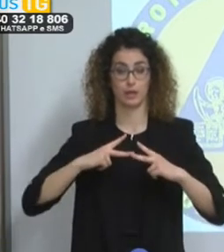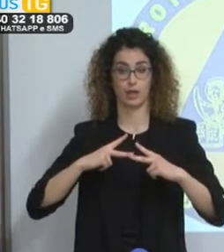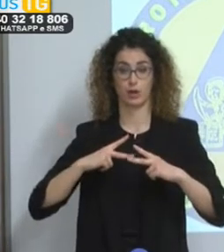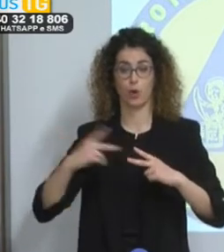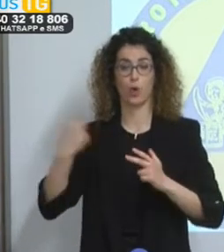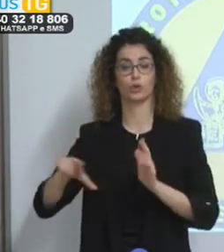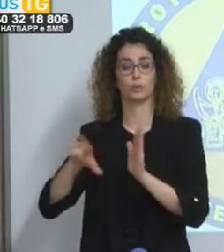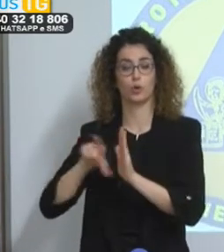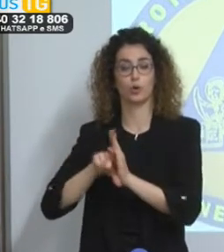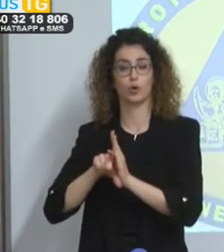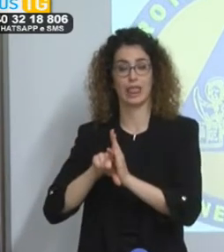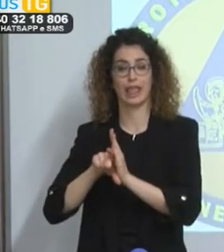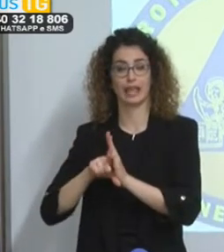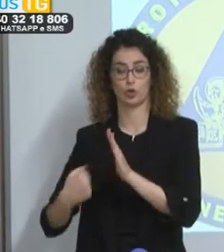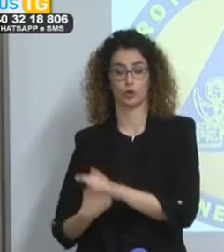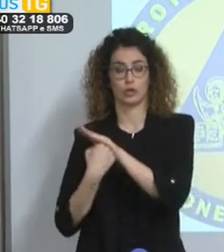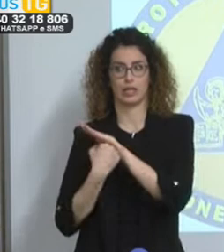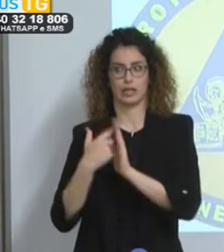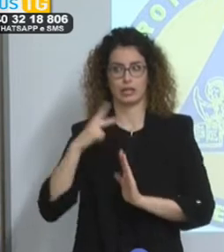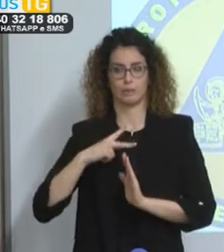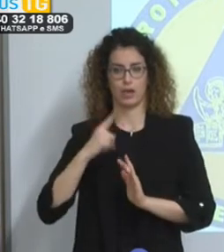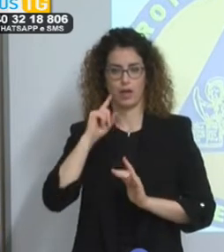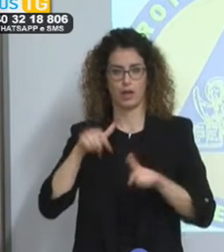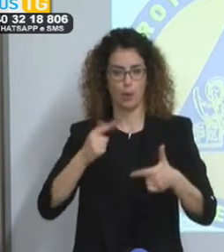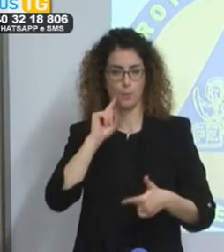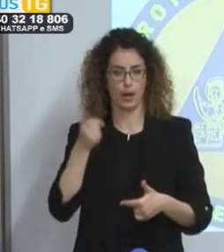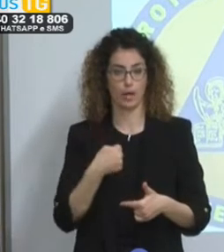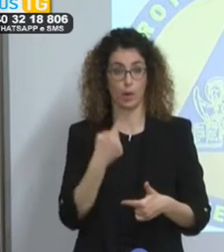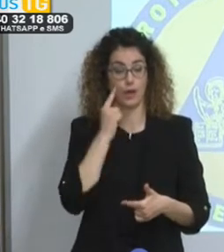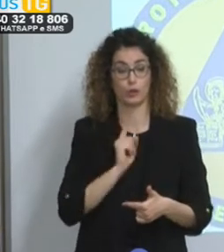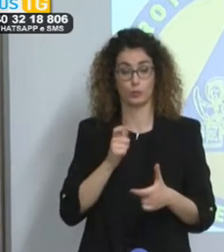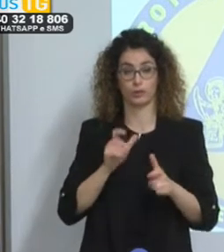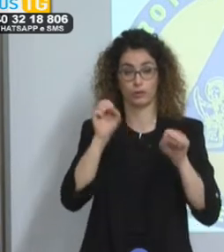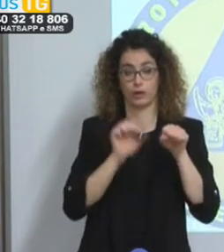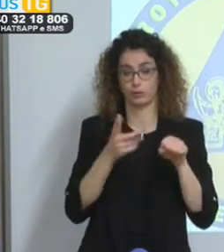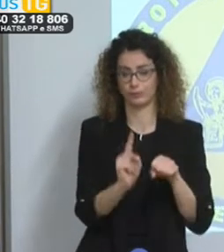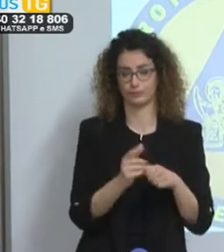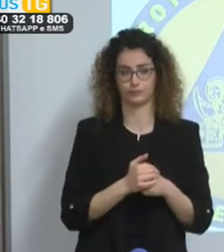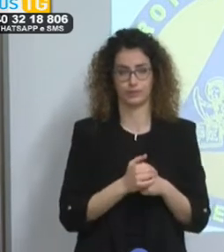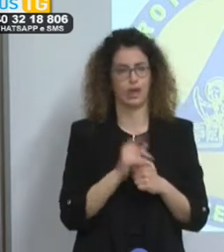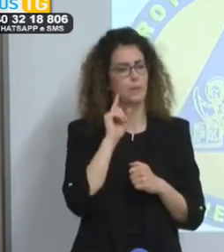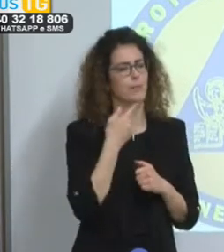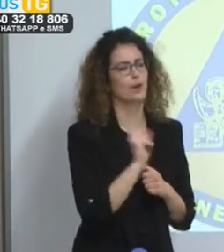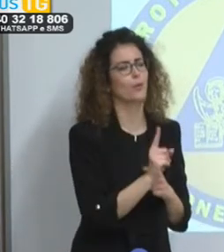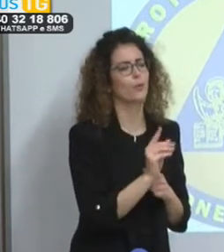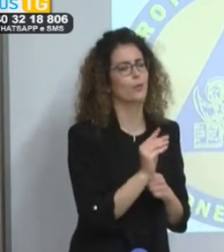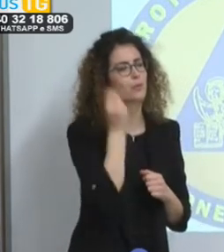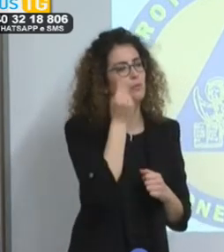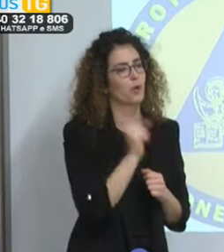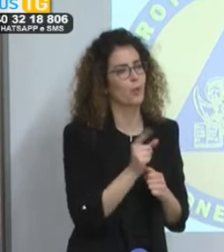siano delle migliorie rispetto a questo, però non ve lo so dire perché non è roba della regione. Le migliorie sarebbero quali, secondo lei? Cioè,